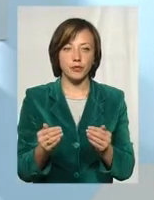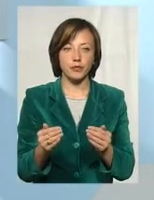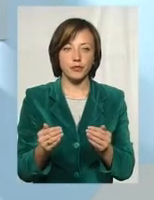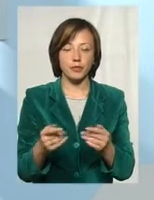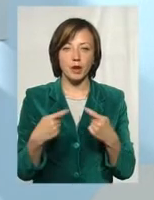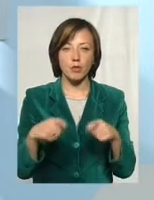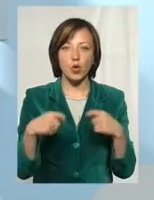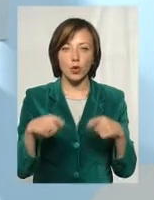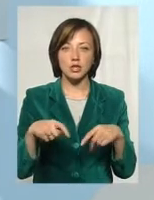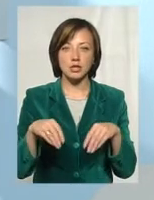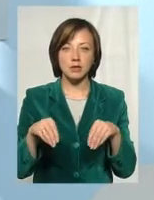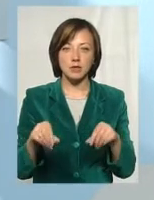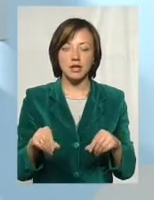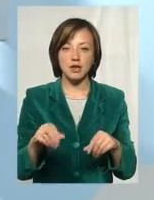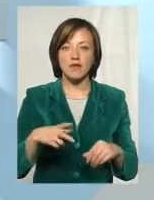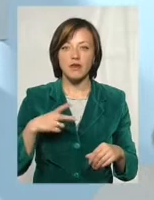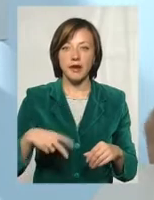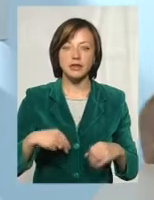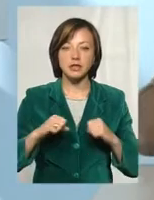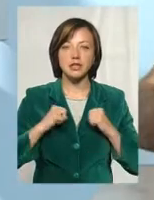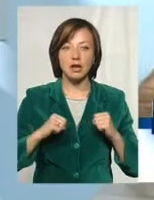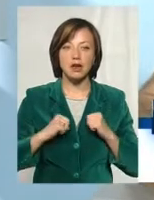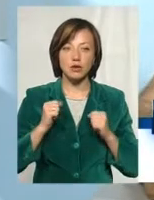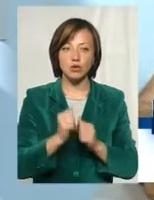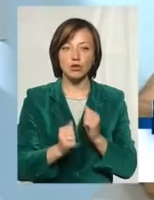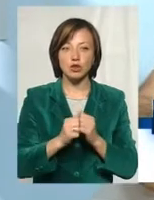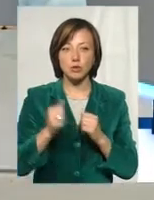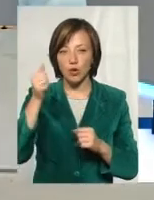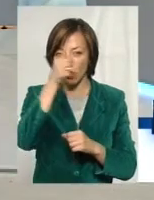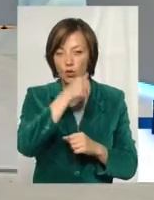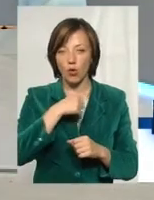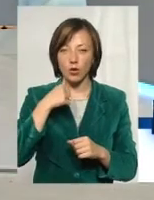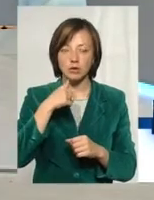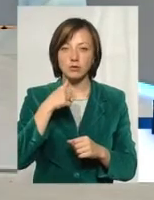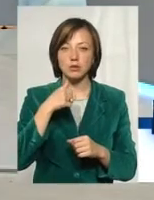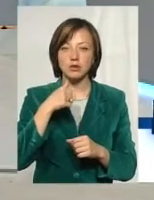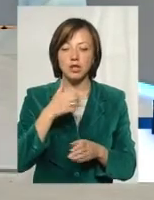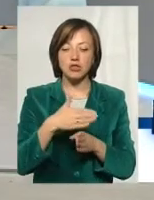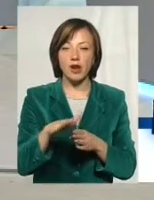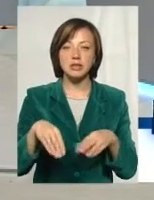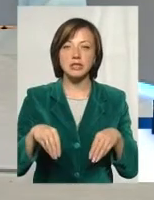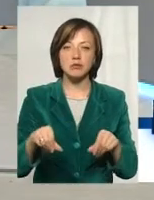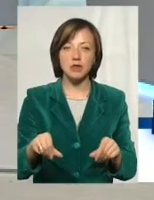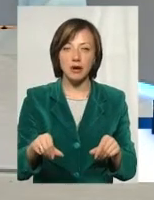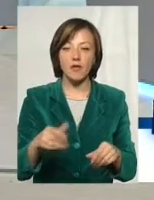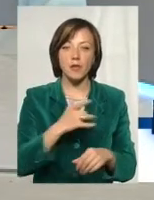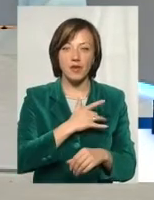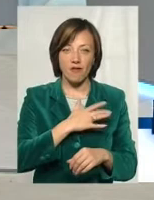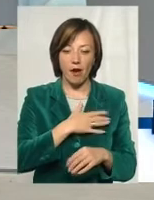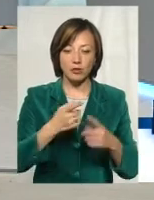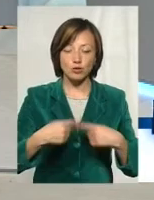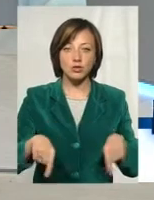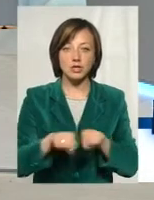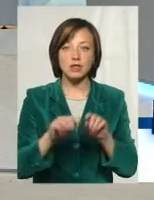звузити продажу землі, і Франція старається, і там з кожним роком частка землі, яка знаходиться в приватному секторі,